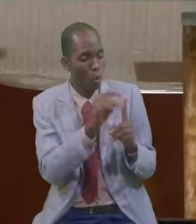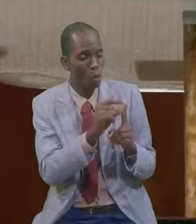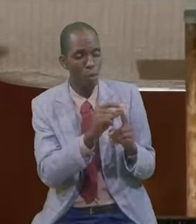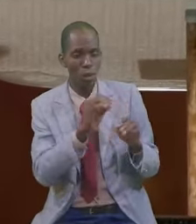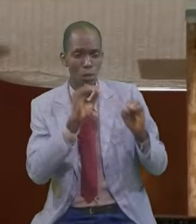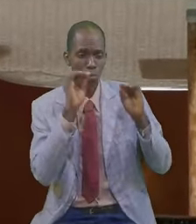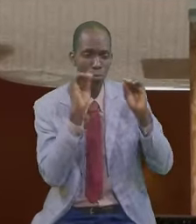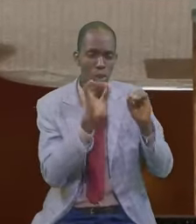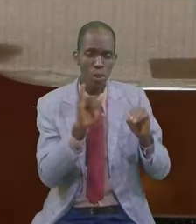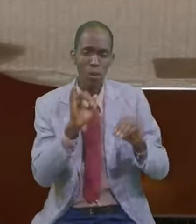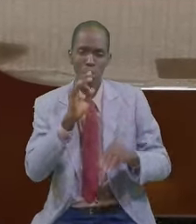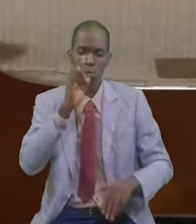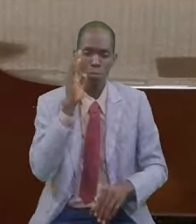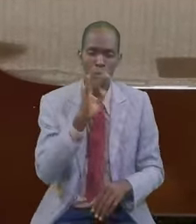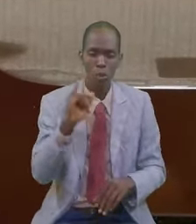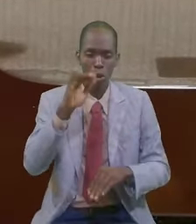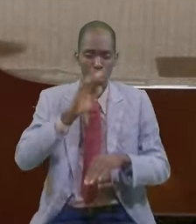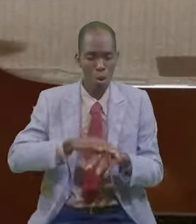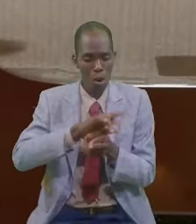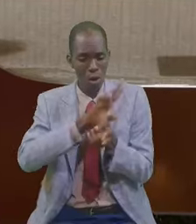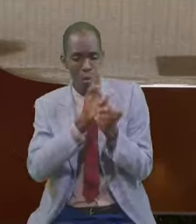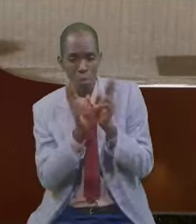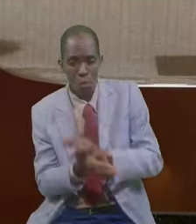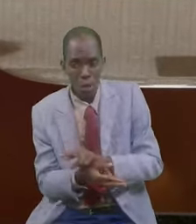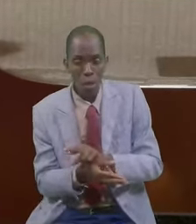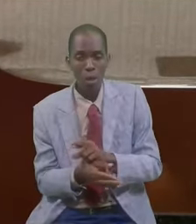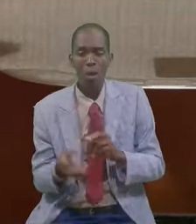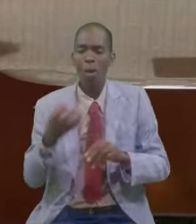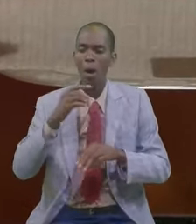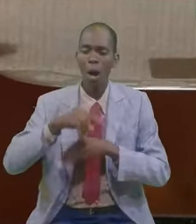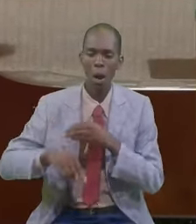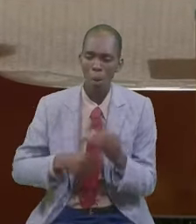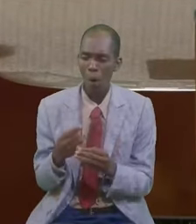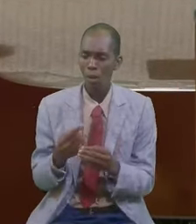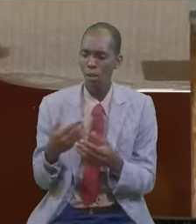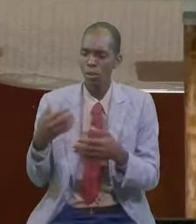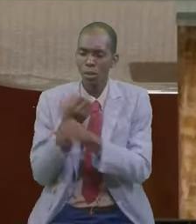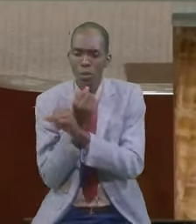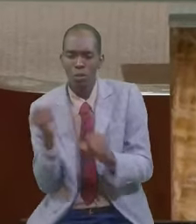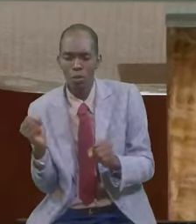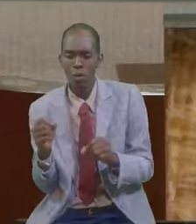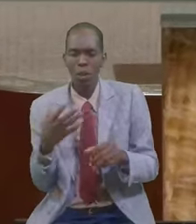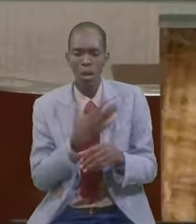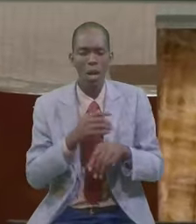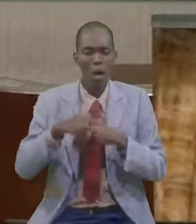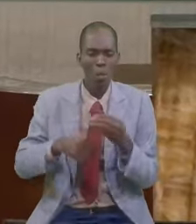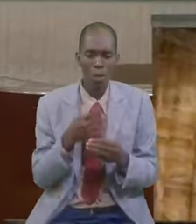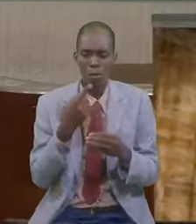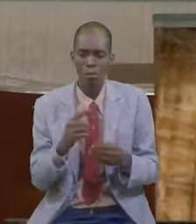de la repentance, du salut, de la nouvelle alliance, de la nouvelle créature dans la nouvelle